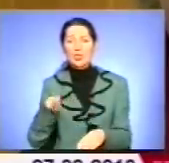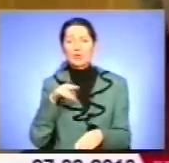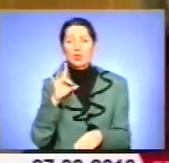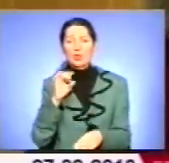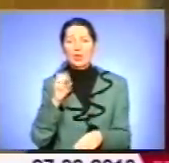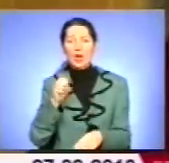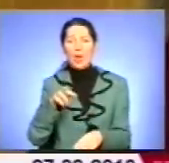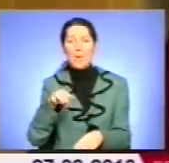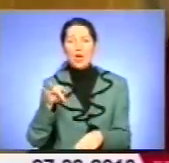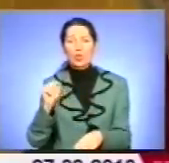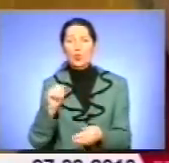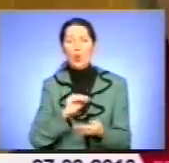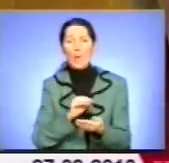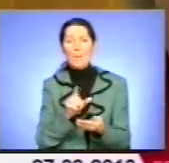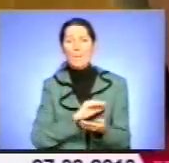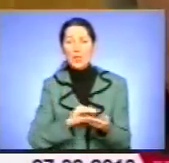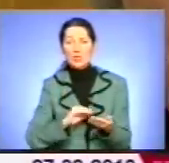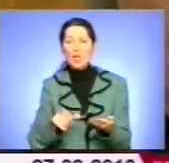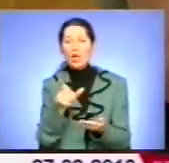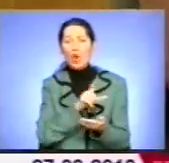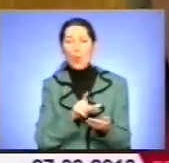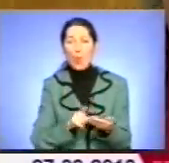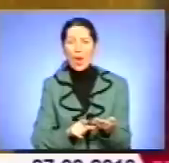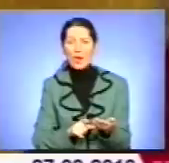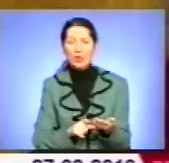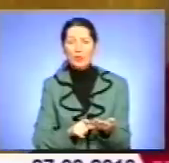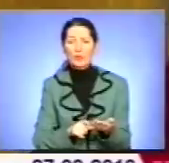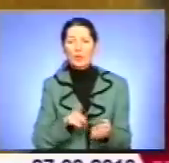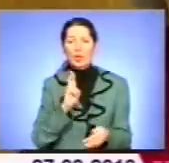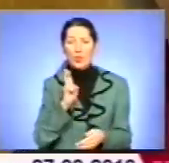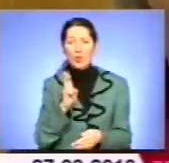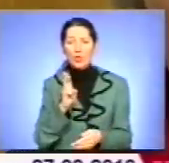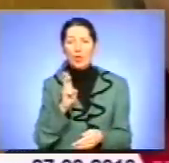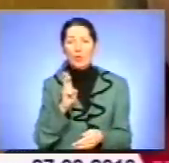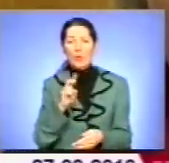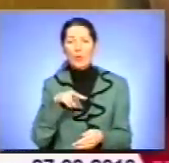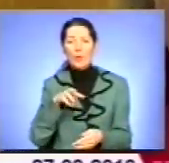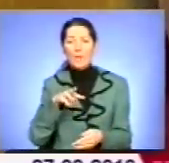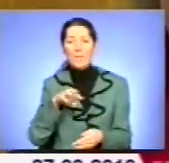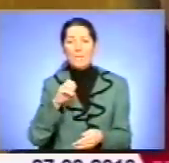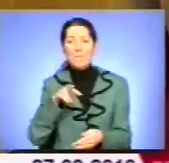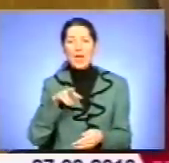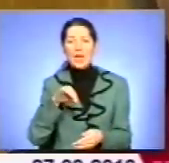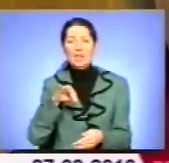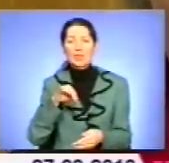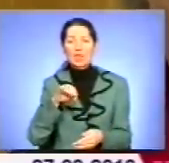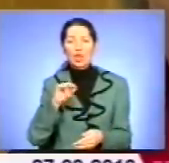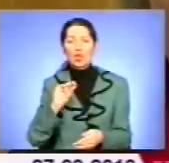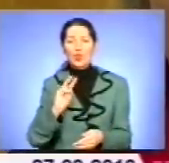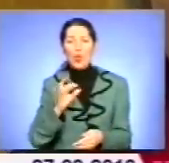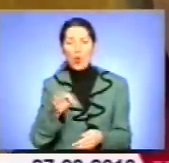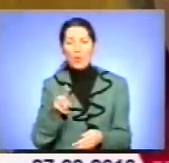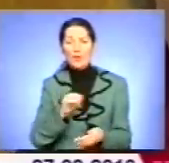письменником, поетом Богданом Мельничуком. Він написав